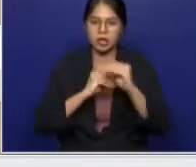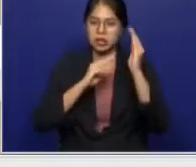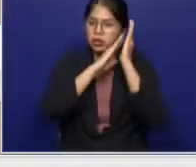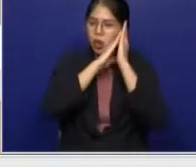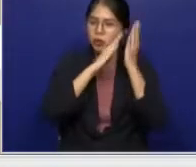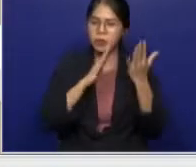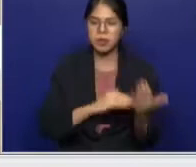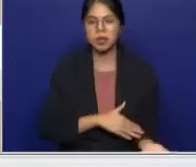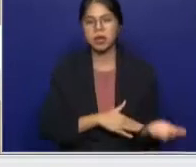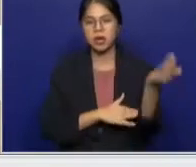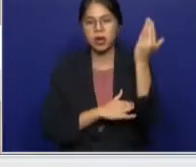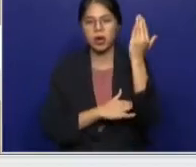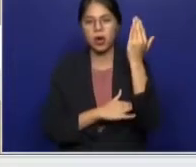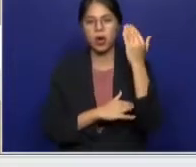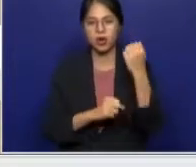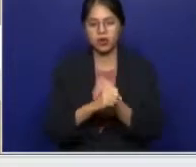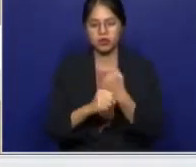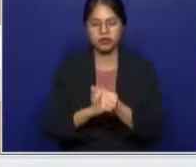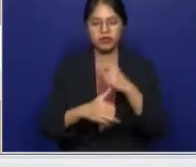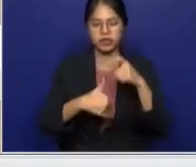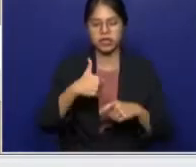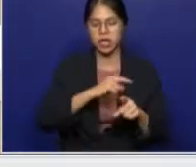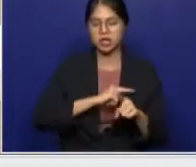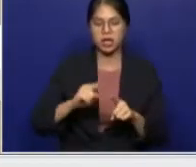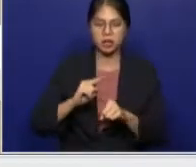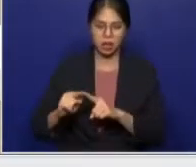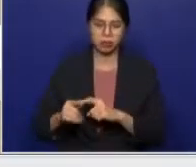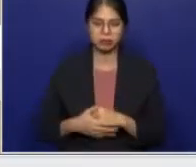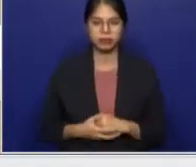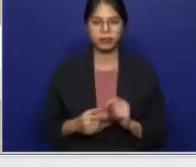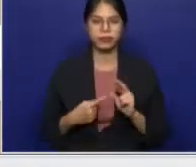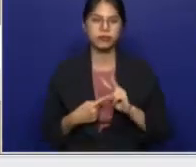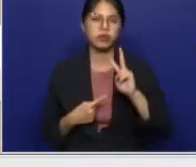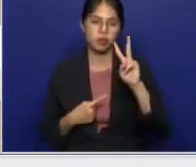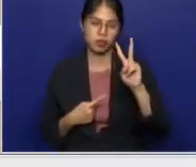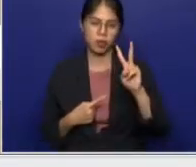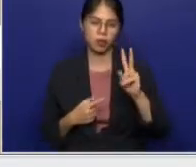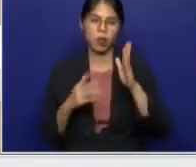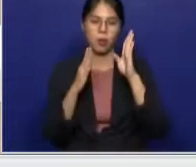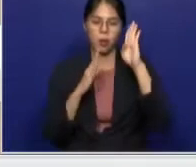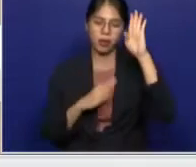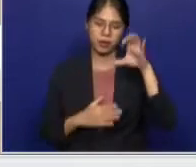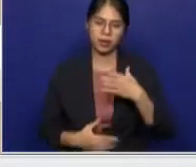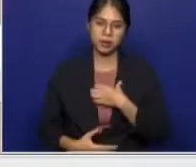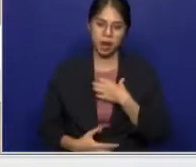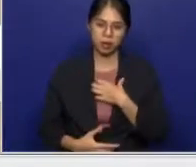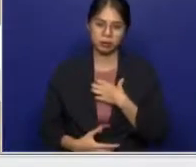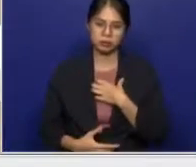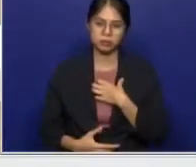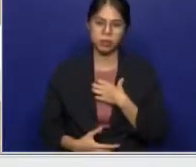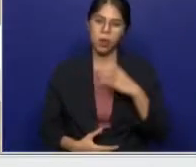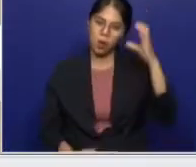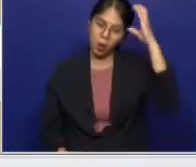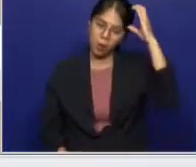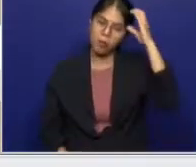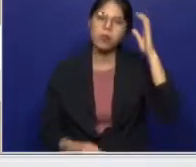างวันก็การฝึกนิสัยต่างๆต่อไปประเด็นที่สองที่เราอยากได้พนักงานก็คือว่ามีความรู้ประม